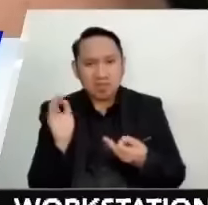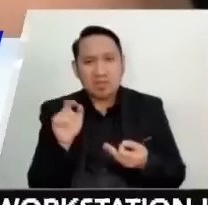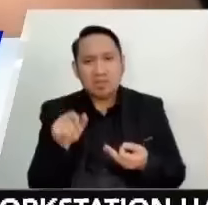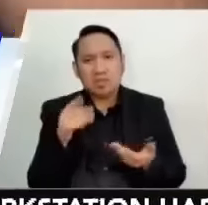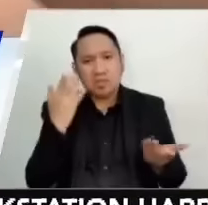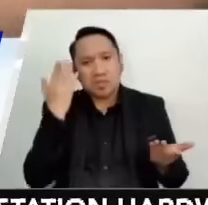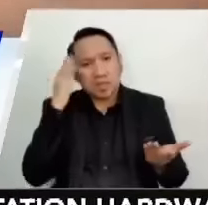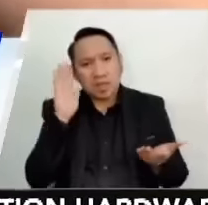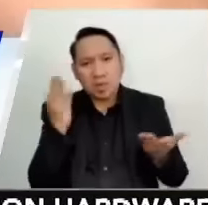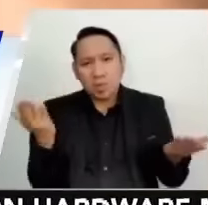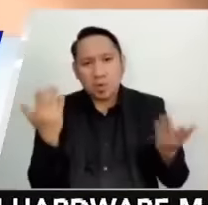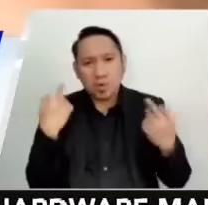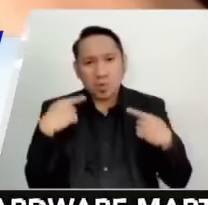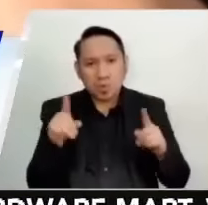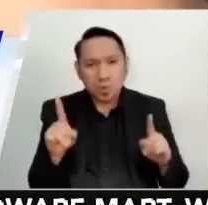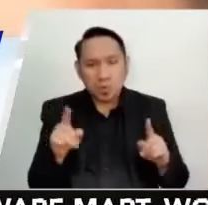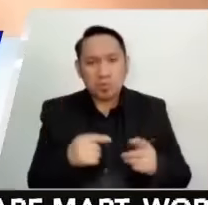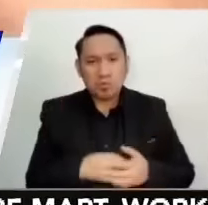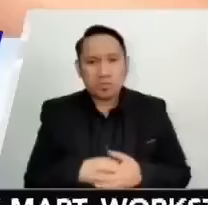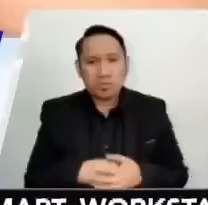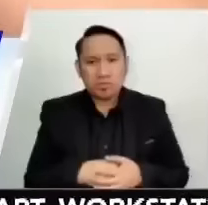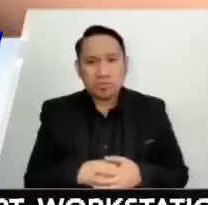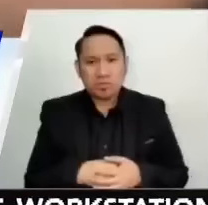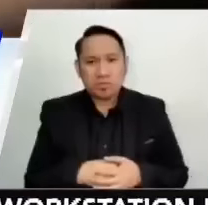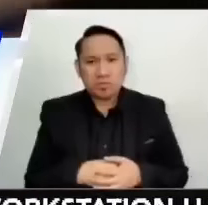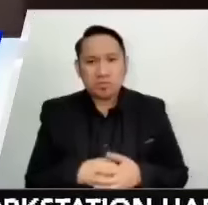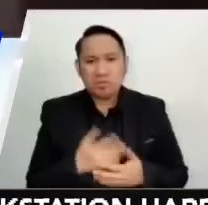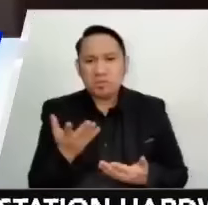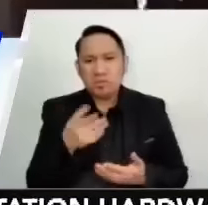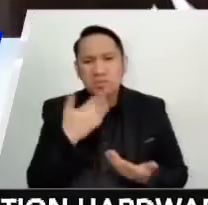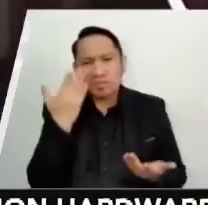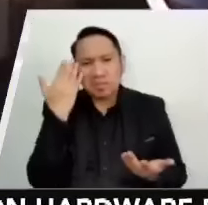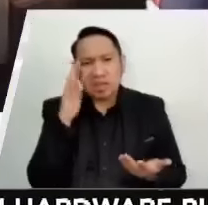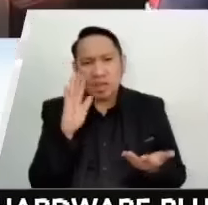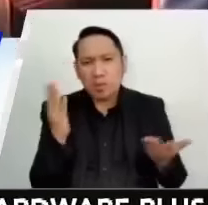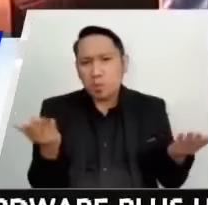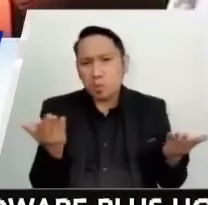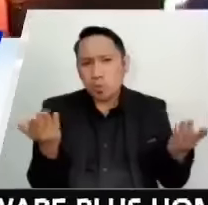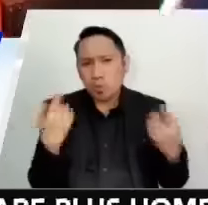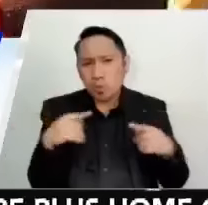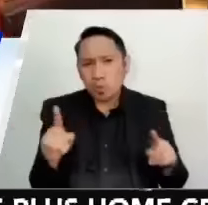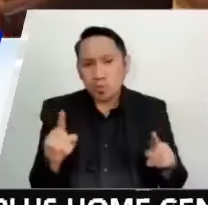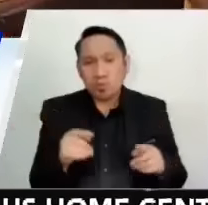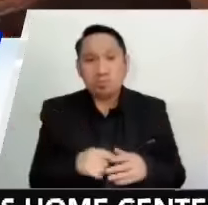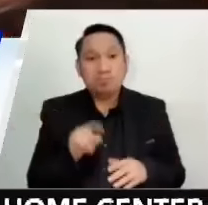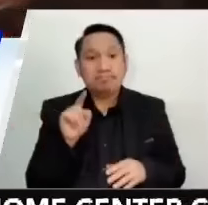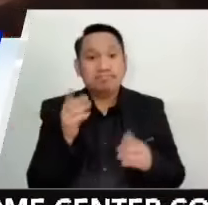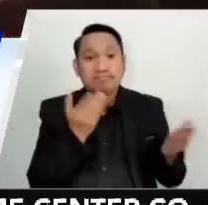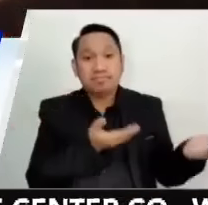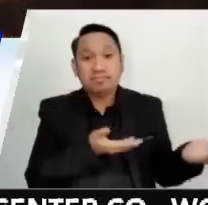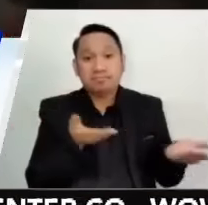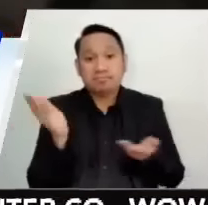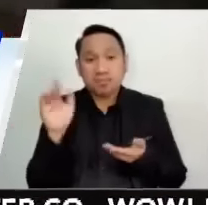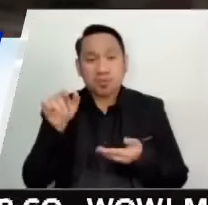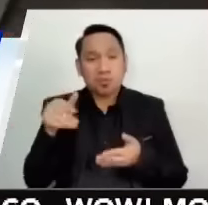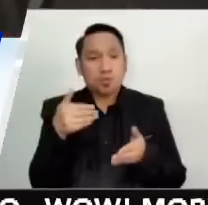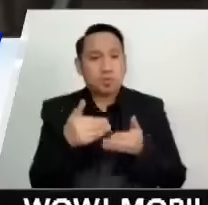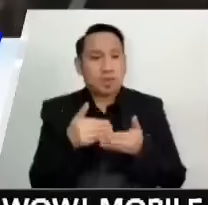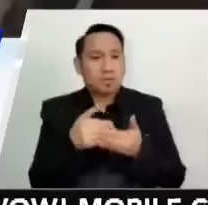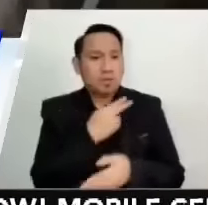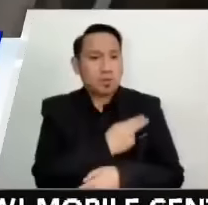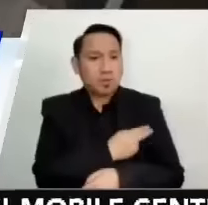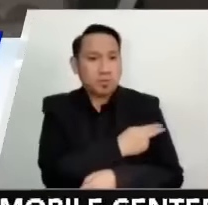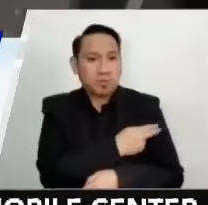siya galing? Hindi naman niya sinabi kung saan siya galing. Isinugod ang driver sa pinakamalapit na ospital. Inabot